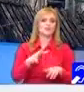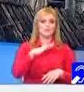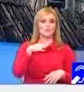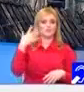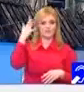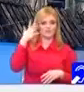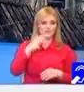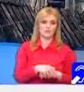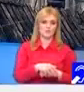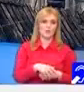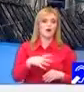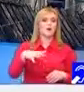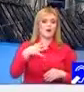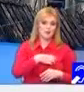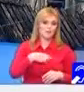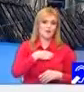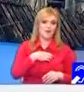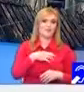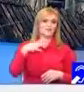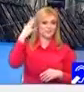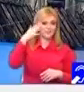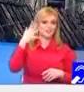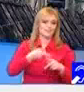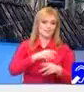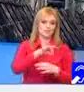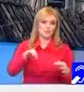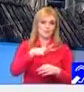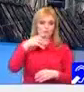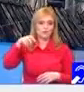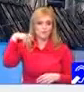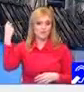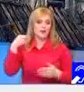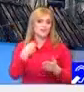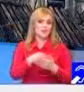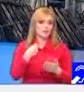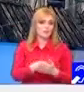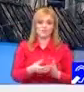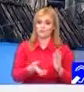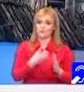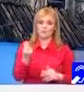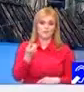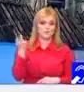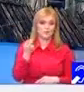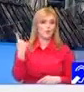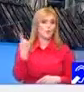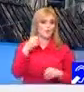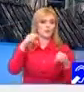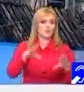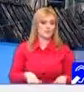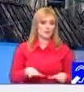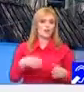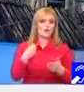mai sunt un lux. Primarii visează la aceste proiecte de mai mulți ani, dar bugetul mic le dă planurile peste cap. Unica soluție ar